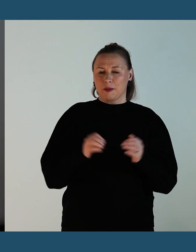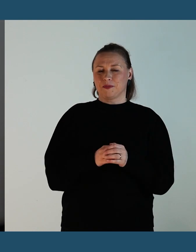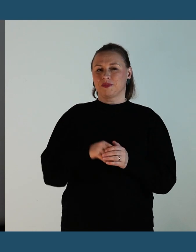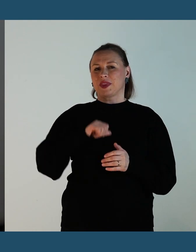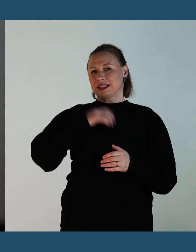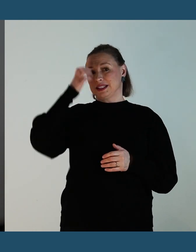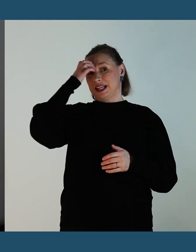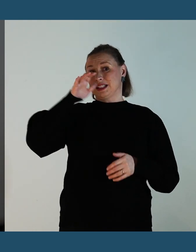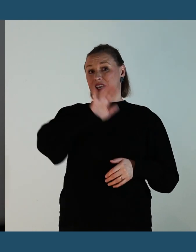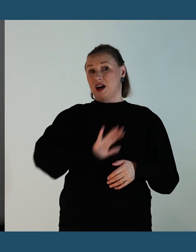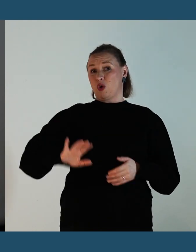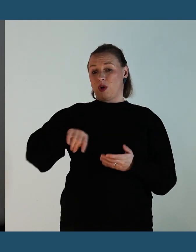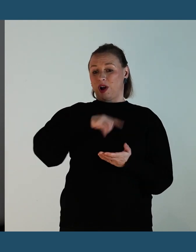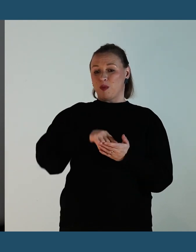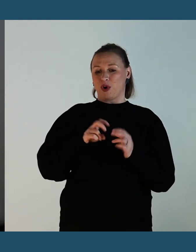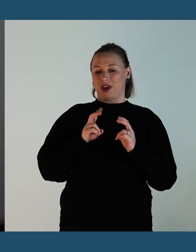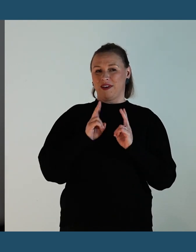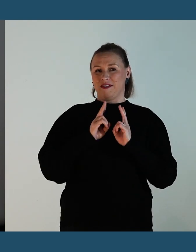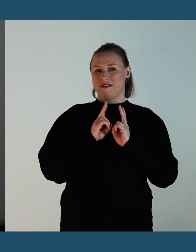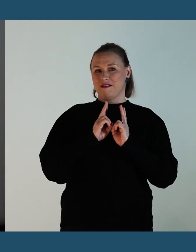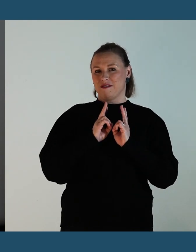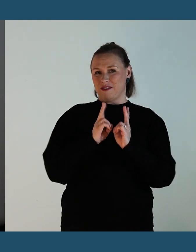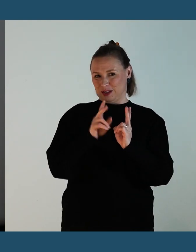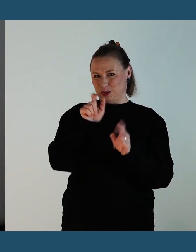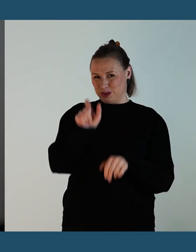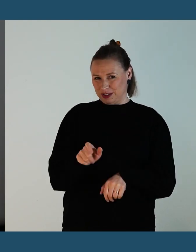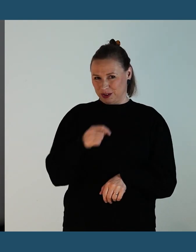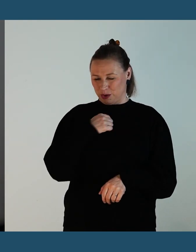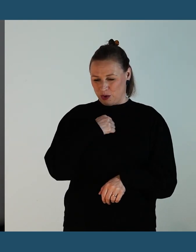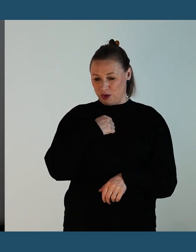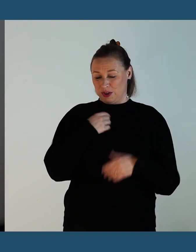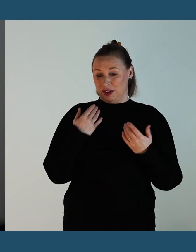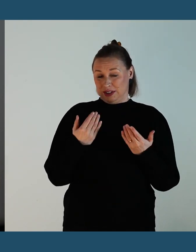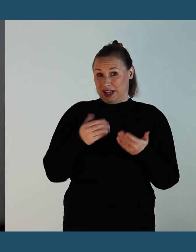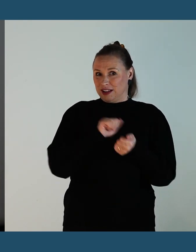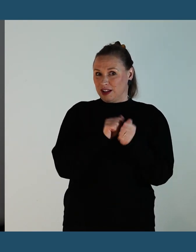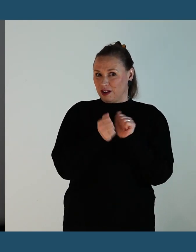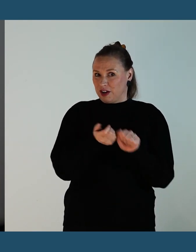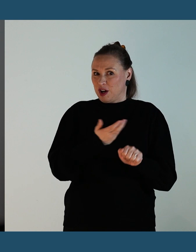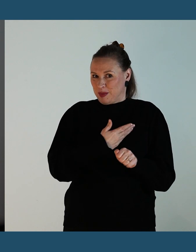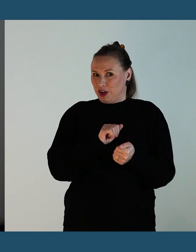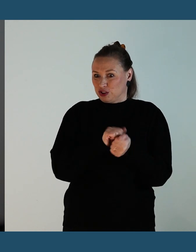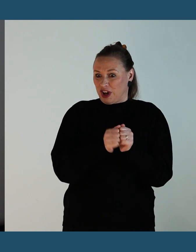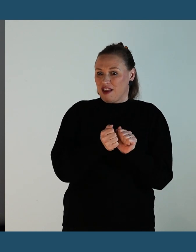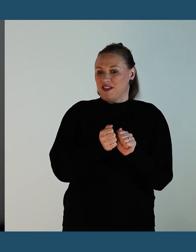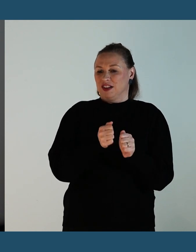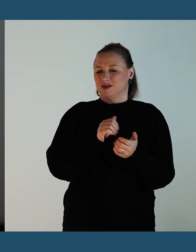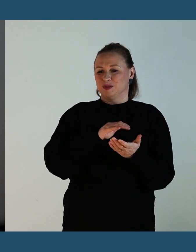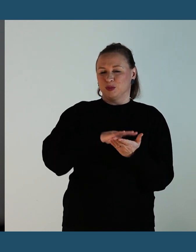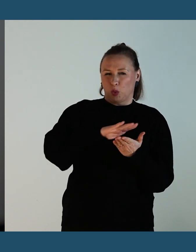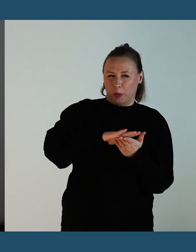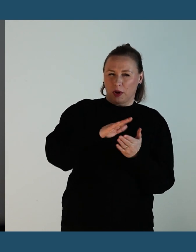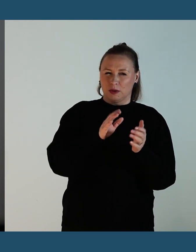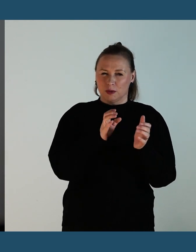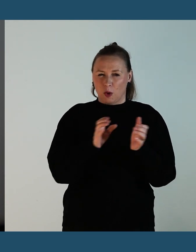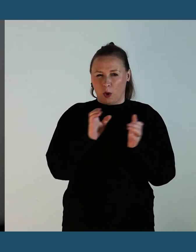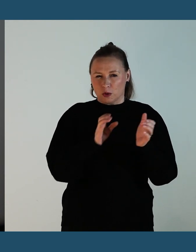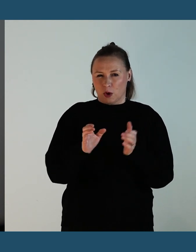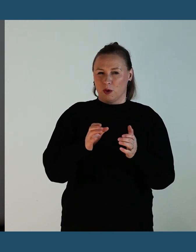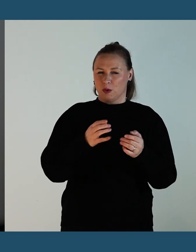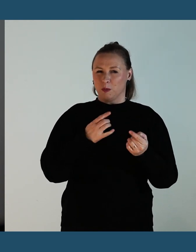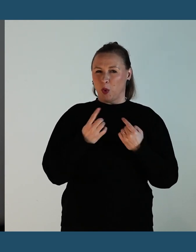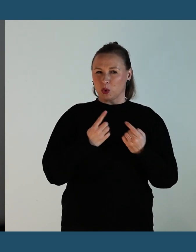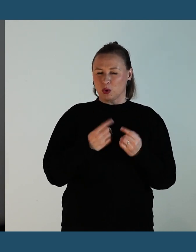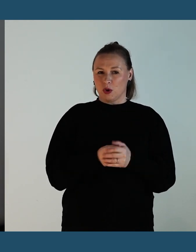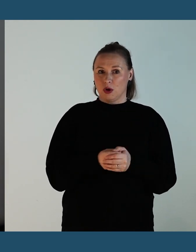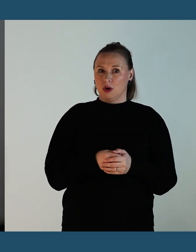kaupunginvaltuutettuna, niin tänäkin talvena on paljon ollut puhetta siitä talvihoidosta esimerkiksi. Et meillä on niinku